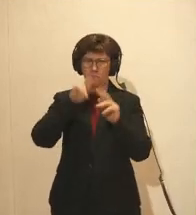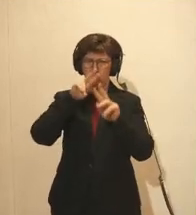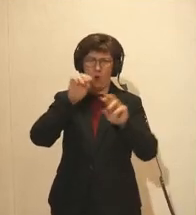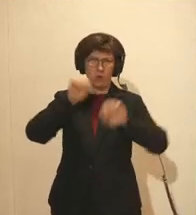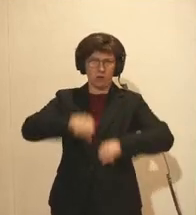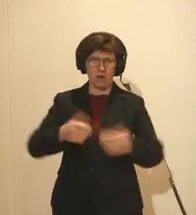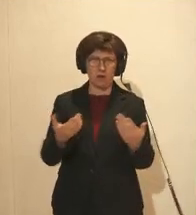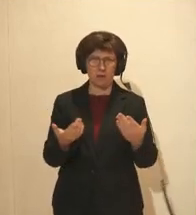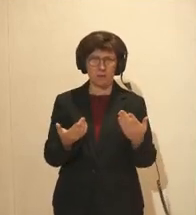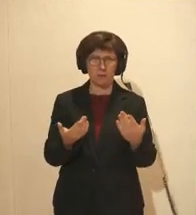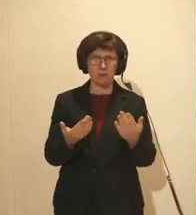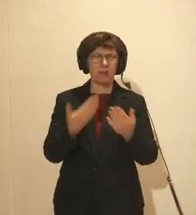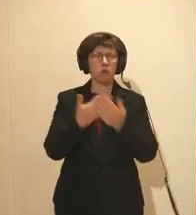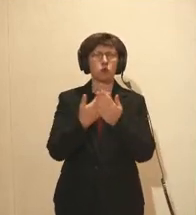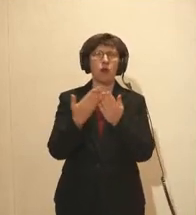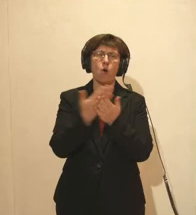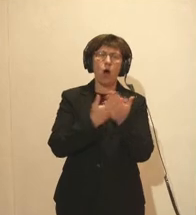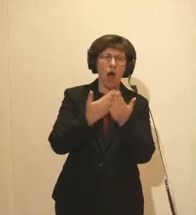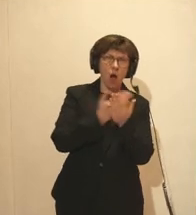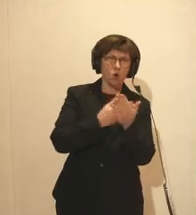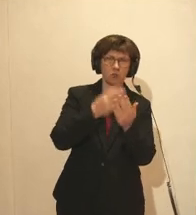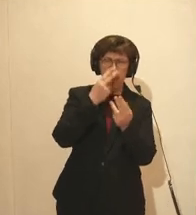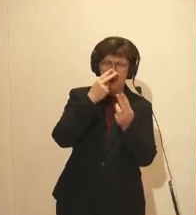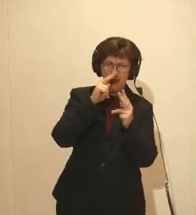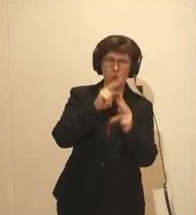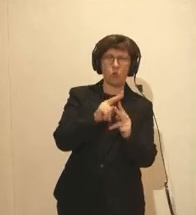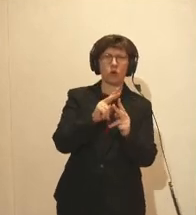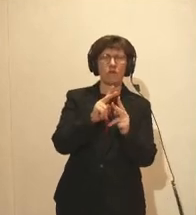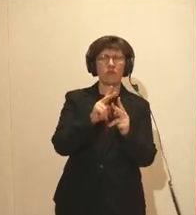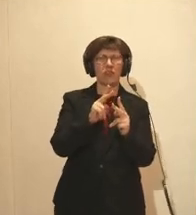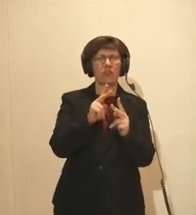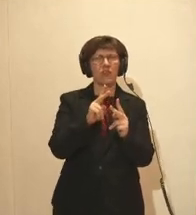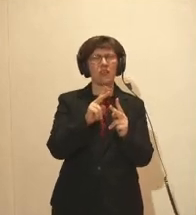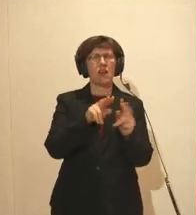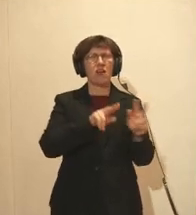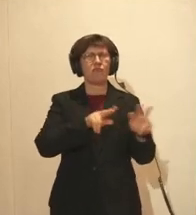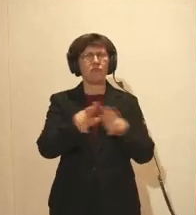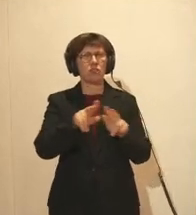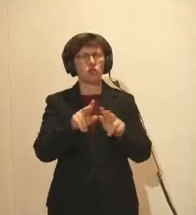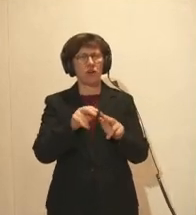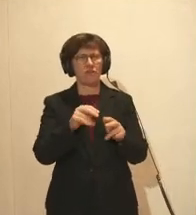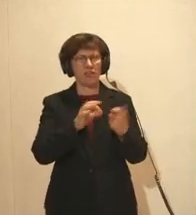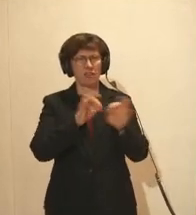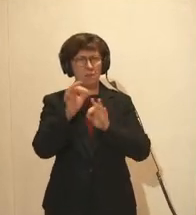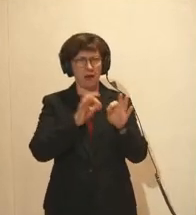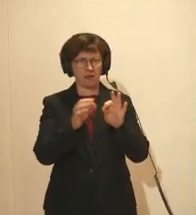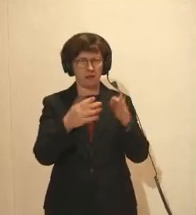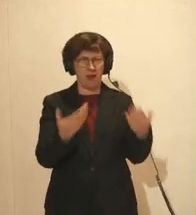die ausstellung gastiert hat eine wirtschaftliche bewegt